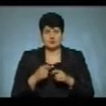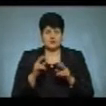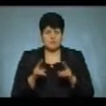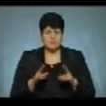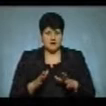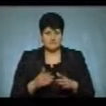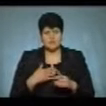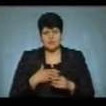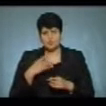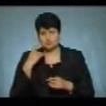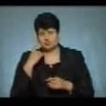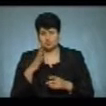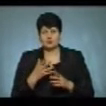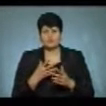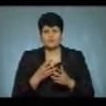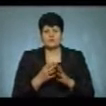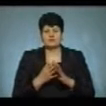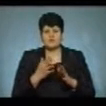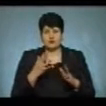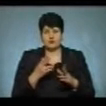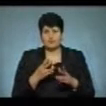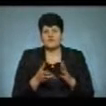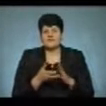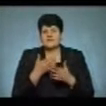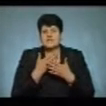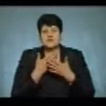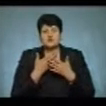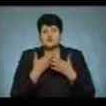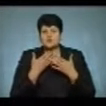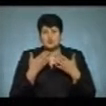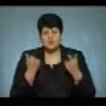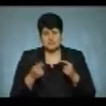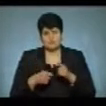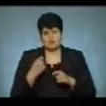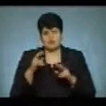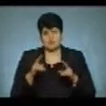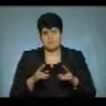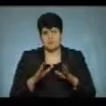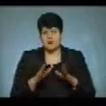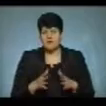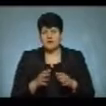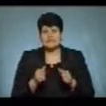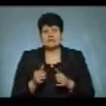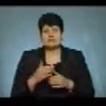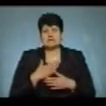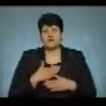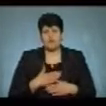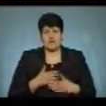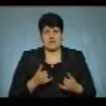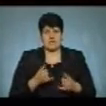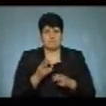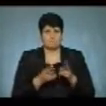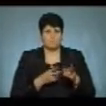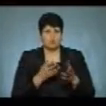як нашу думку, що в свою чергу, скажімо, визначає відсутність в останнього такого порушеного права, відповідно, і підстав для задоволення позову.